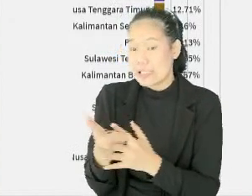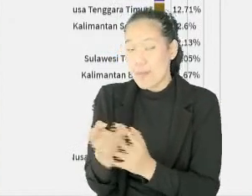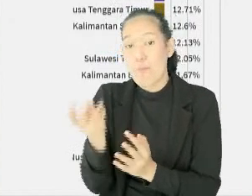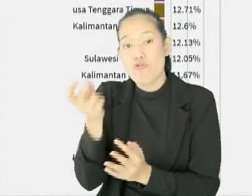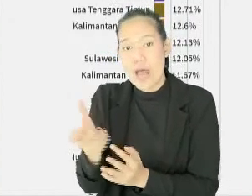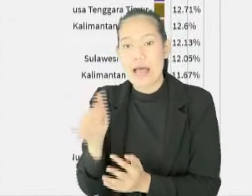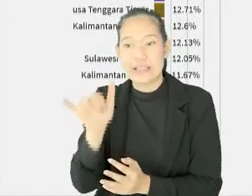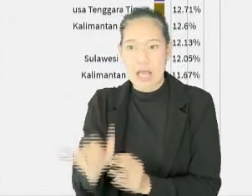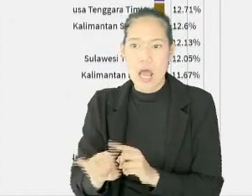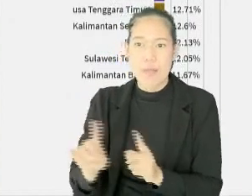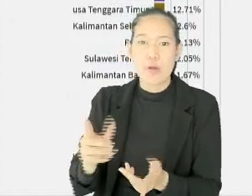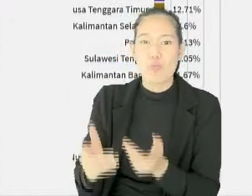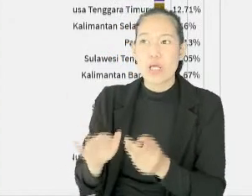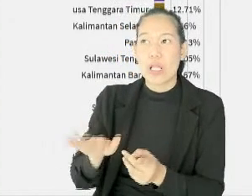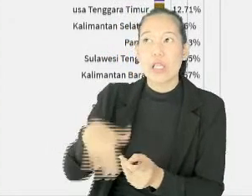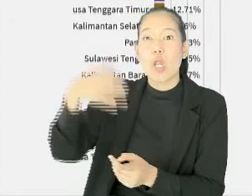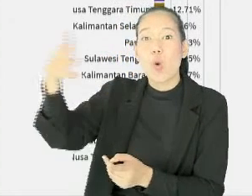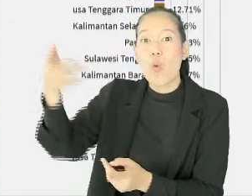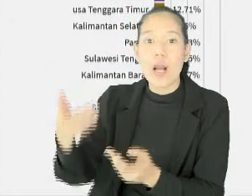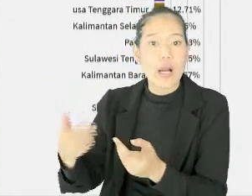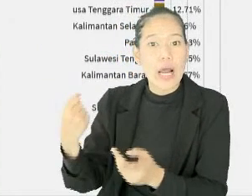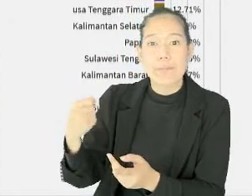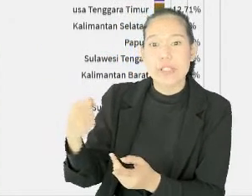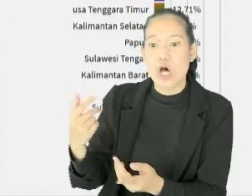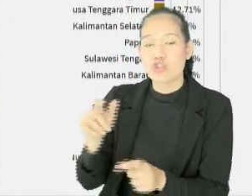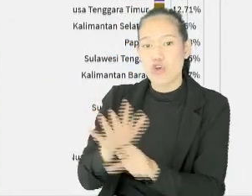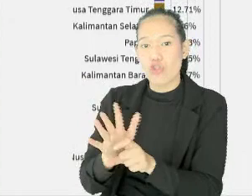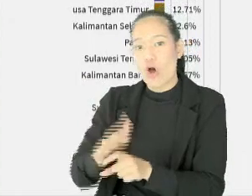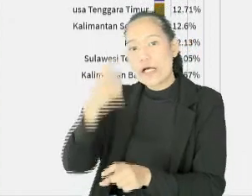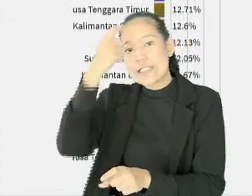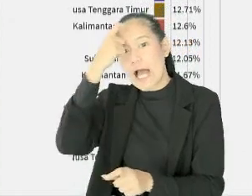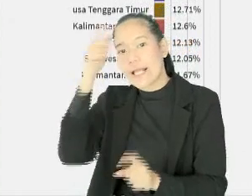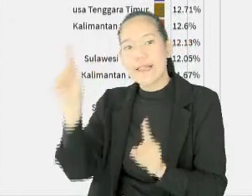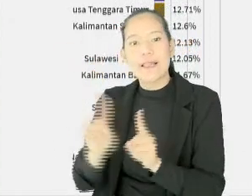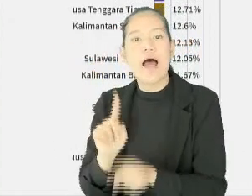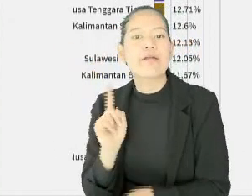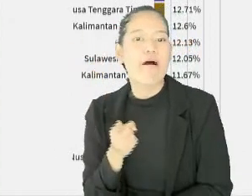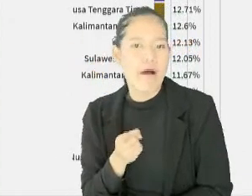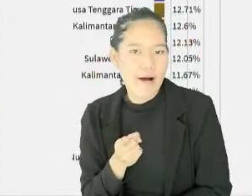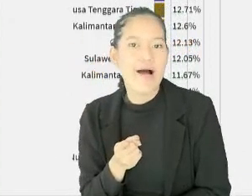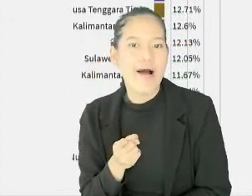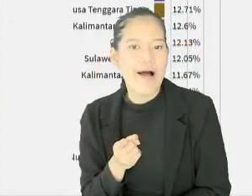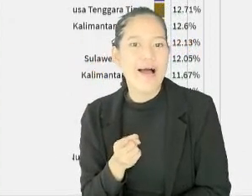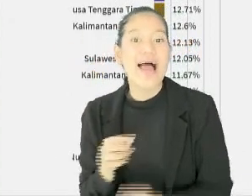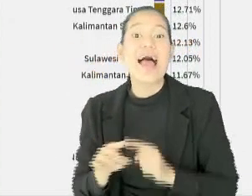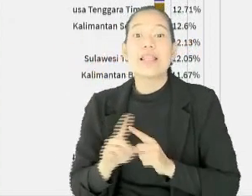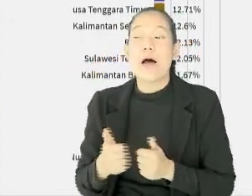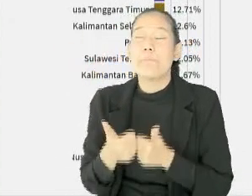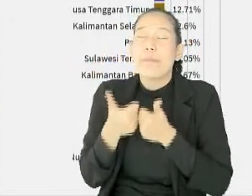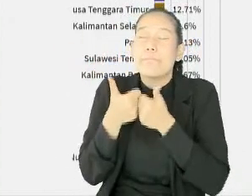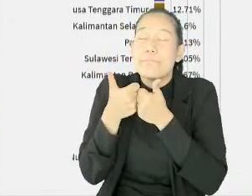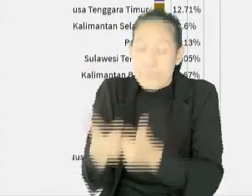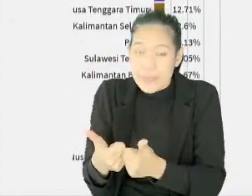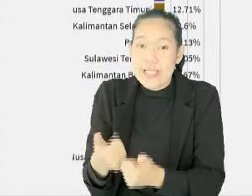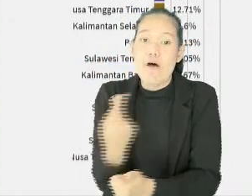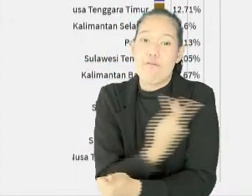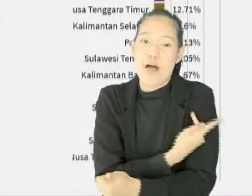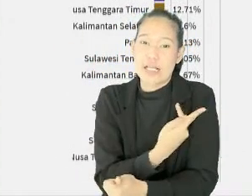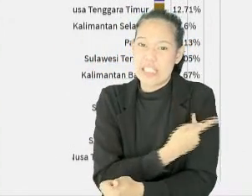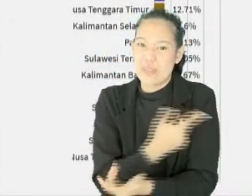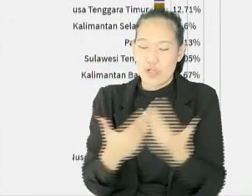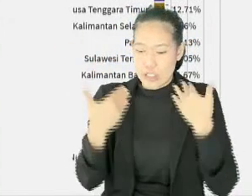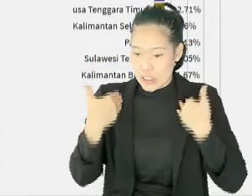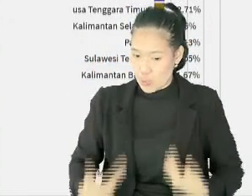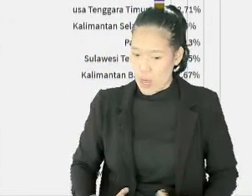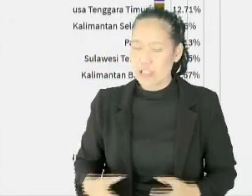akses gitu ya di luar mungkin ada yang gak bisa ditaksir karena kondisi komorbid kita banyak menemukan seperti itu juga tapi untuk yang bisa gitu dalam artian